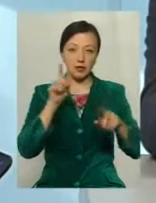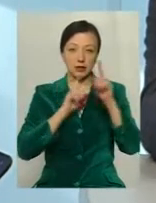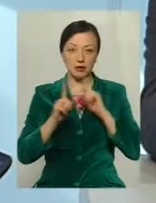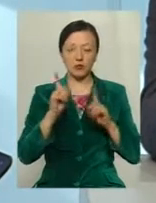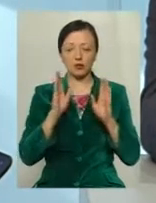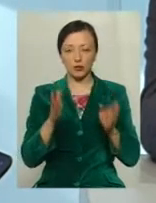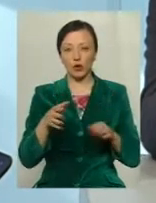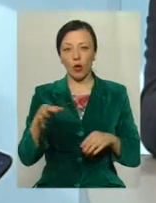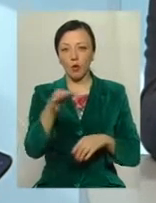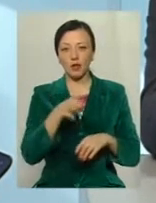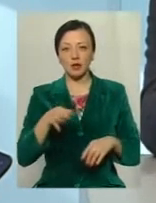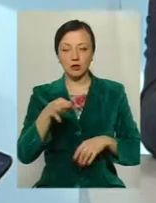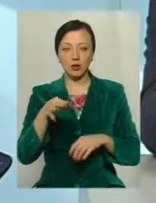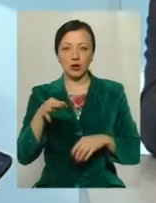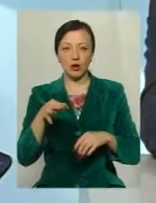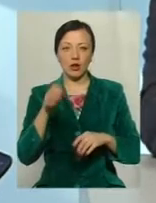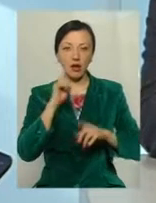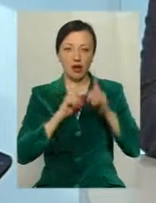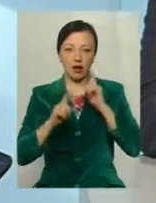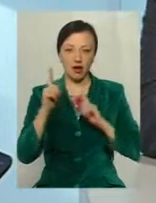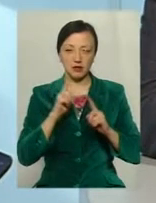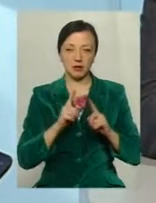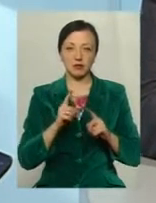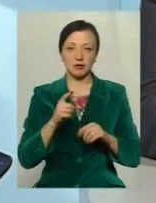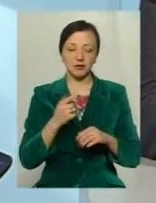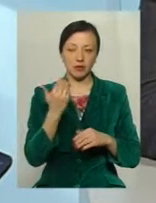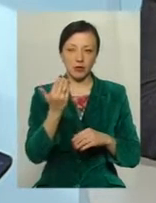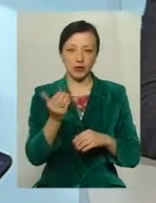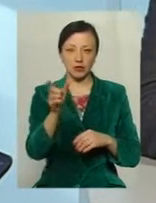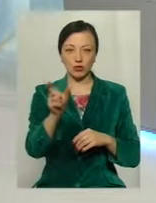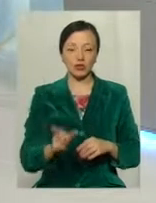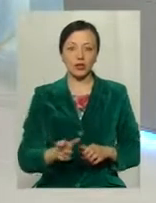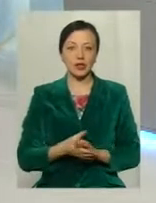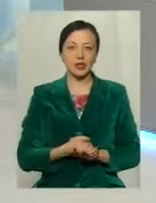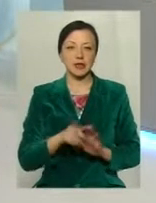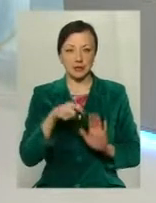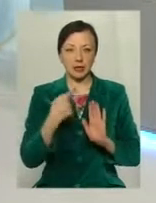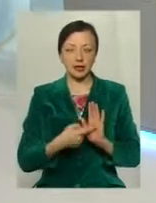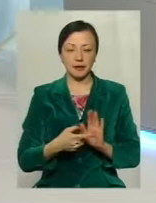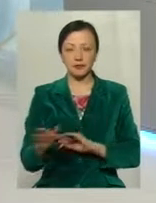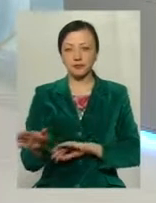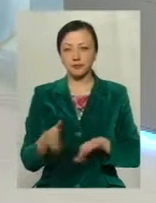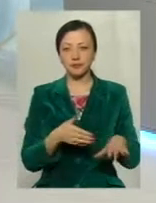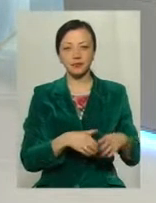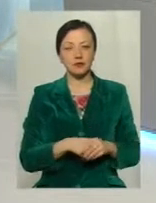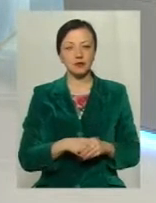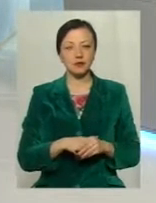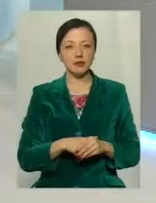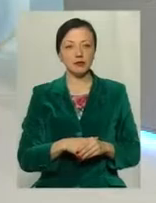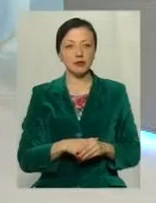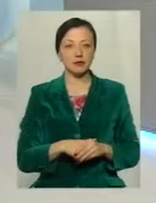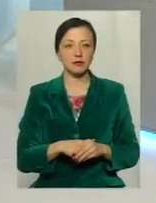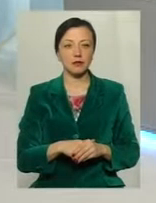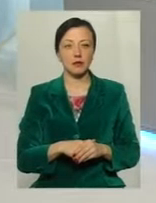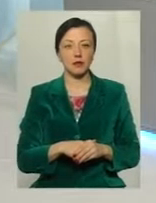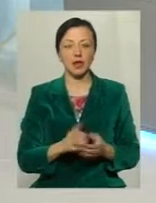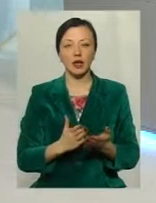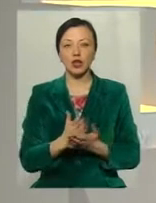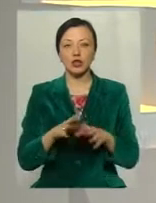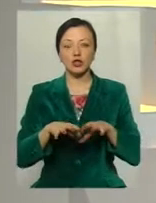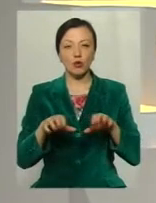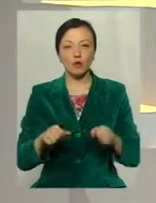нашій державі, які б хотіли сказати, що цієї війни нема. Що це чисто бізнес. Тому, безумовно, я вдячний за запитання. Це питання буде піднято